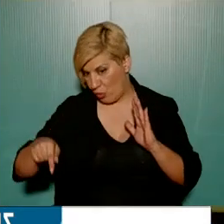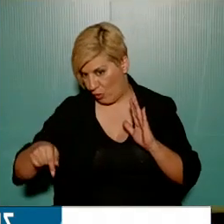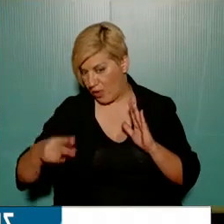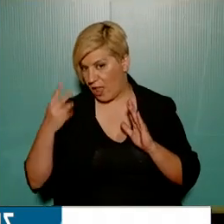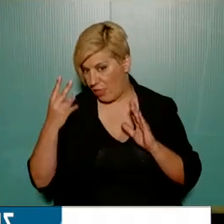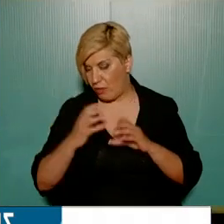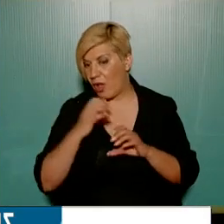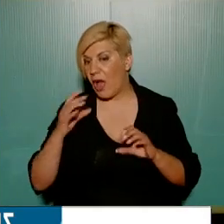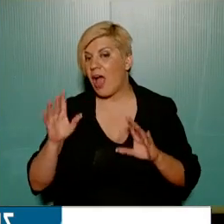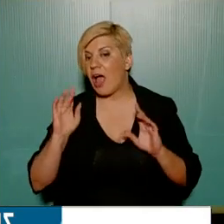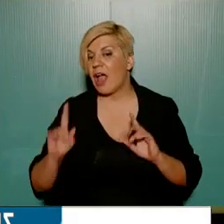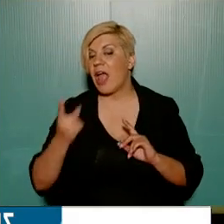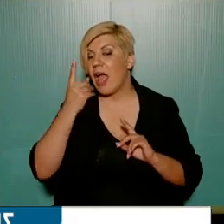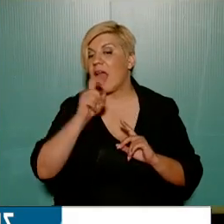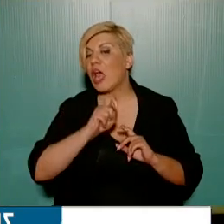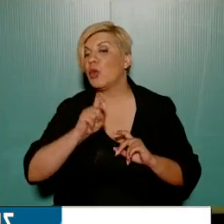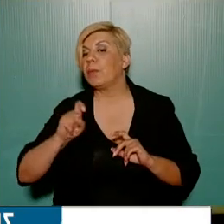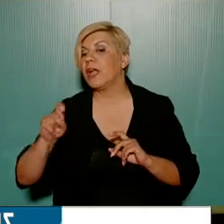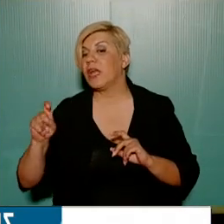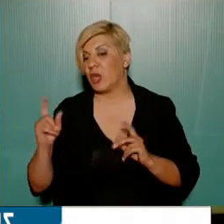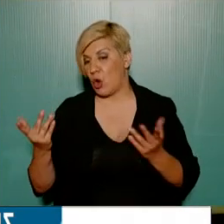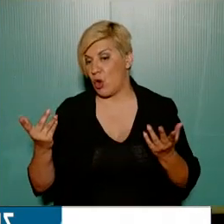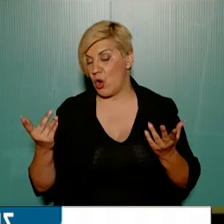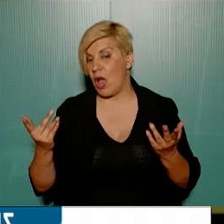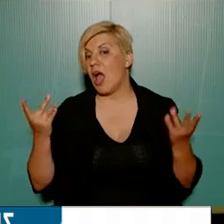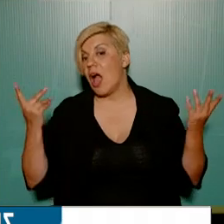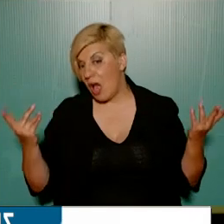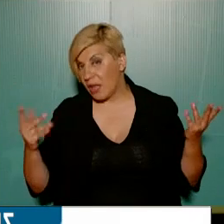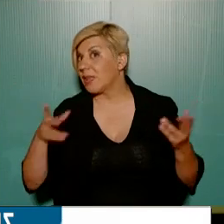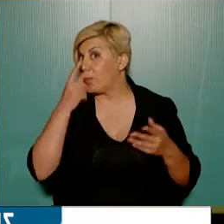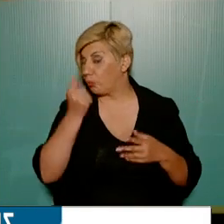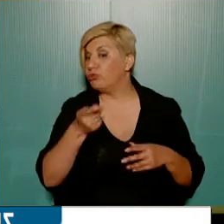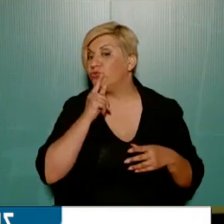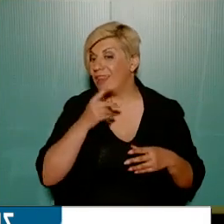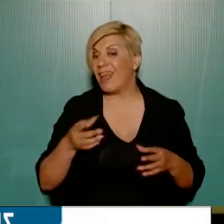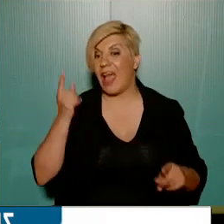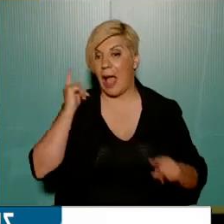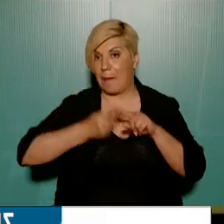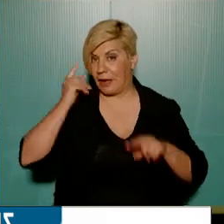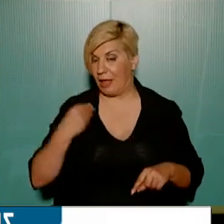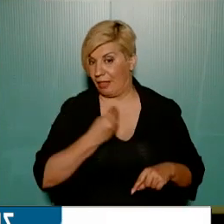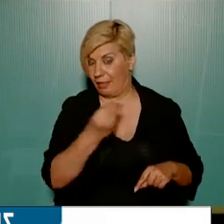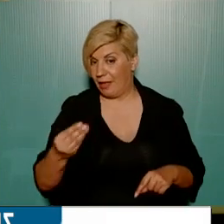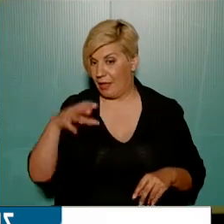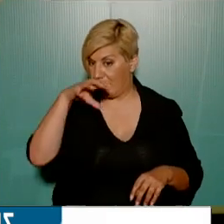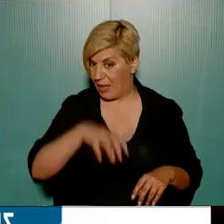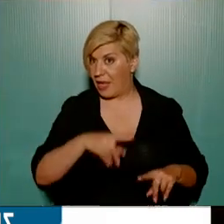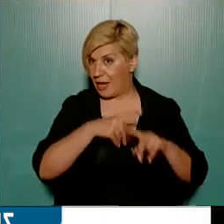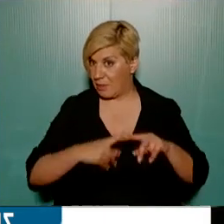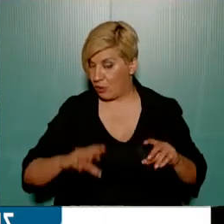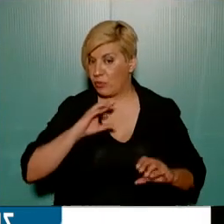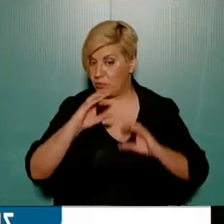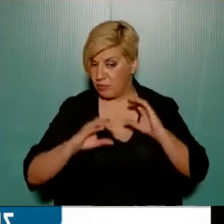δύο βαγόνια, αλλά 1 εκατομμύριο. Λοιπόν, αν αυτά τα ποσά δίνονται έτσι και υπάρχουν πηγές και χρηματοδοτικά